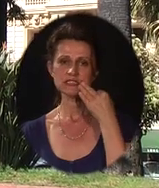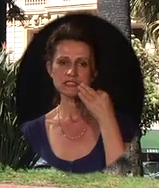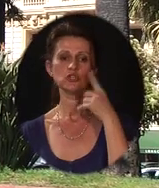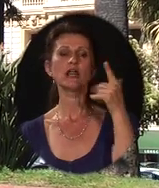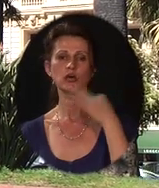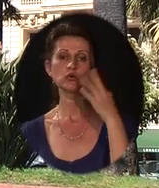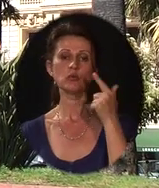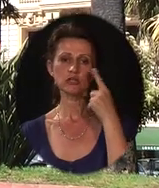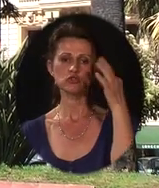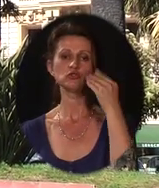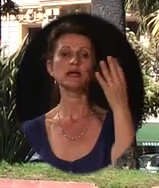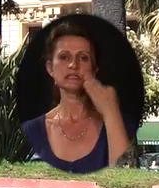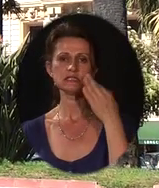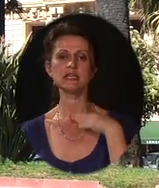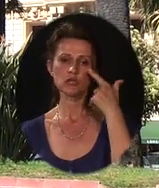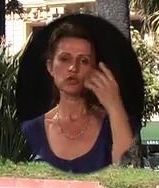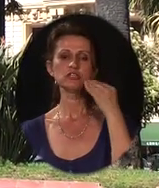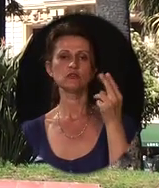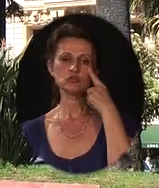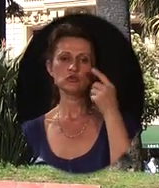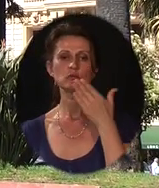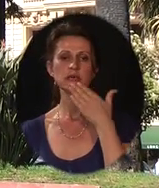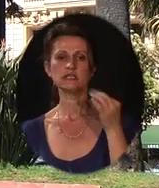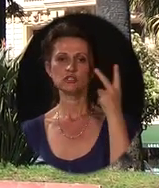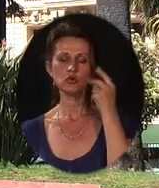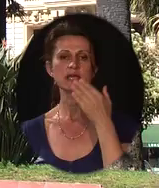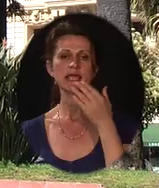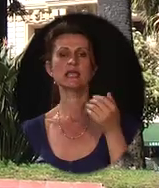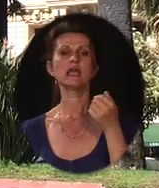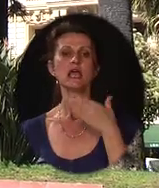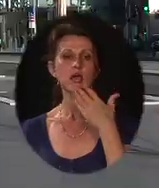Dans la rue, moi, je suis assis et le niveau de mes yeux est à environ 1,10